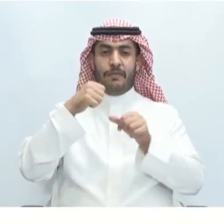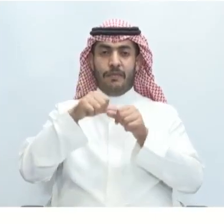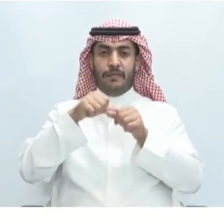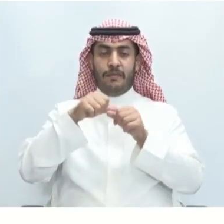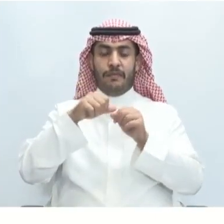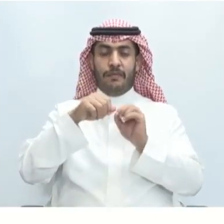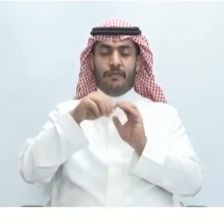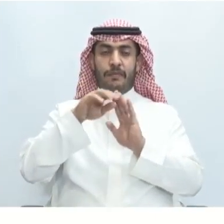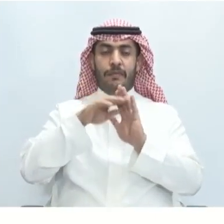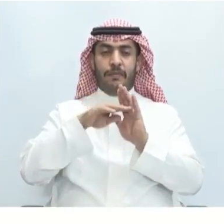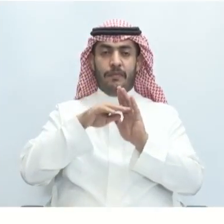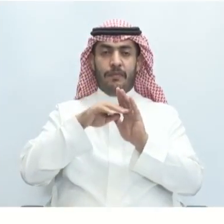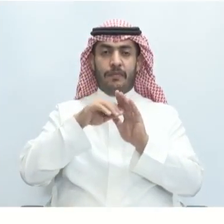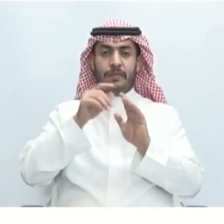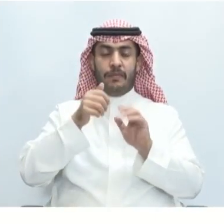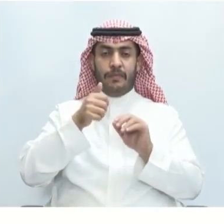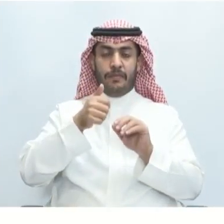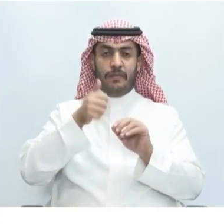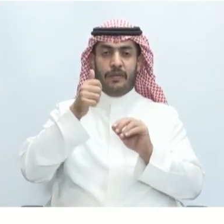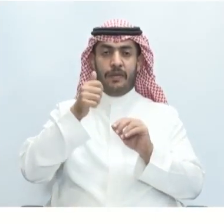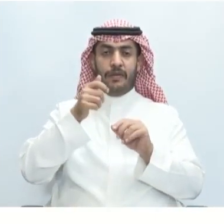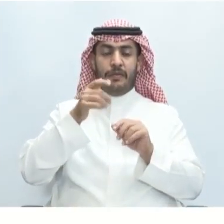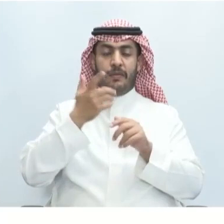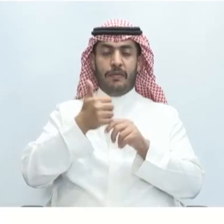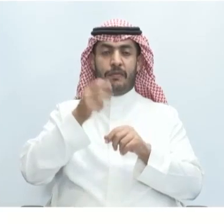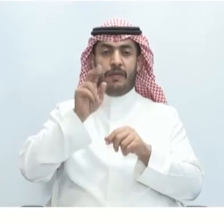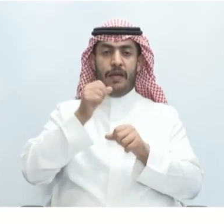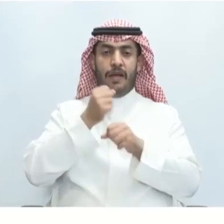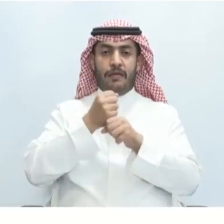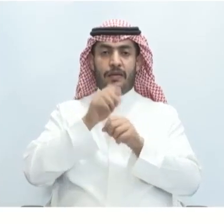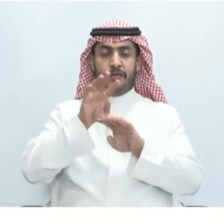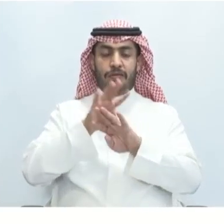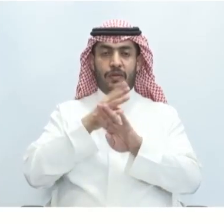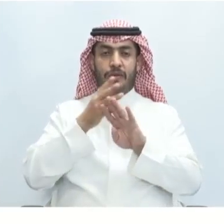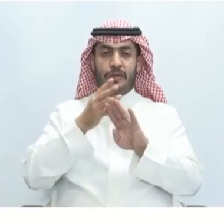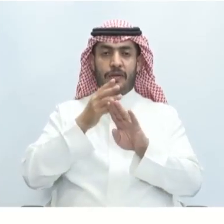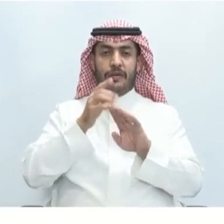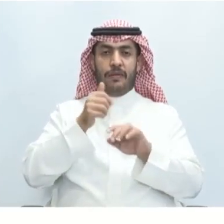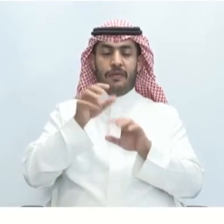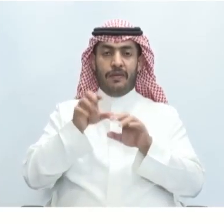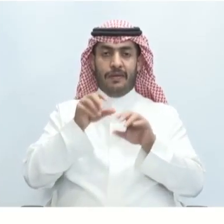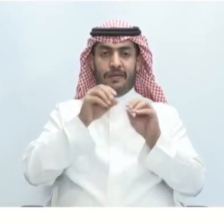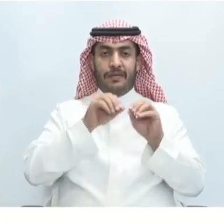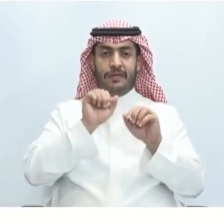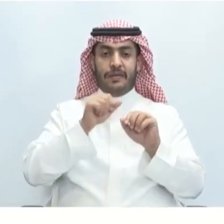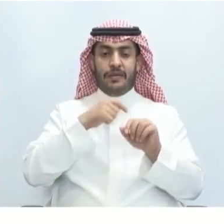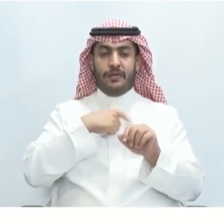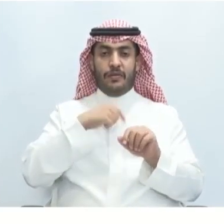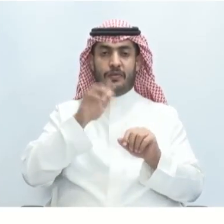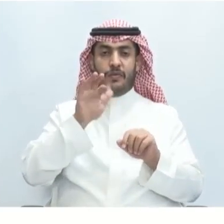قد تخطئ ولكن نحن نود ان نعرف كيف يتم عمل هذا الجدول قبل ان ننتقل الى اداه